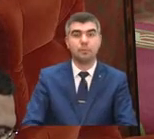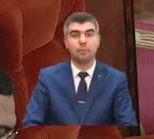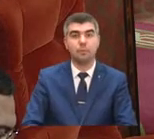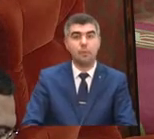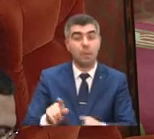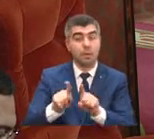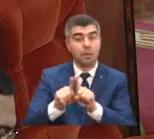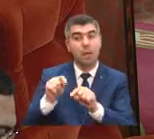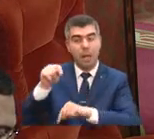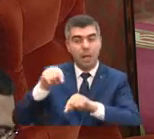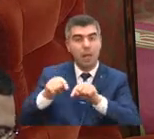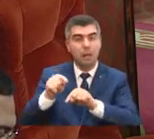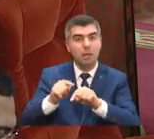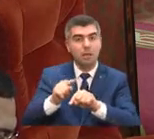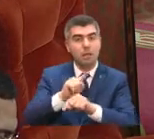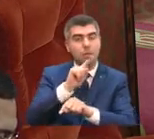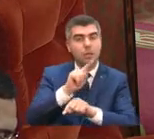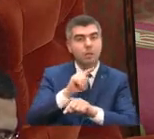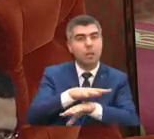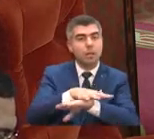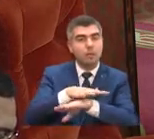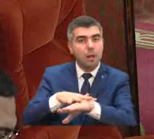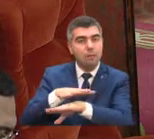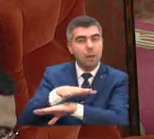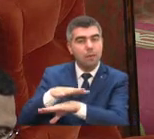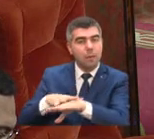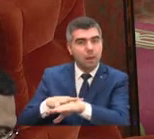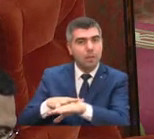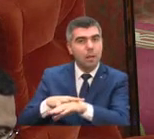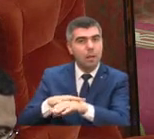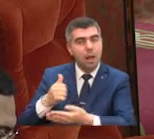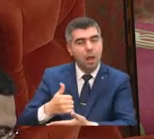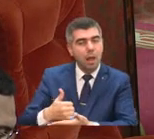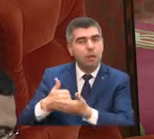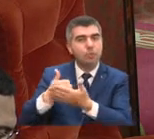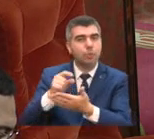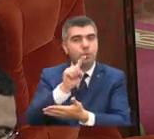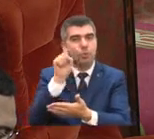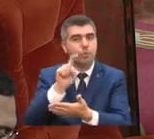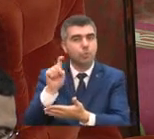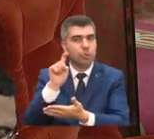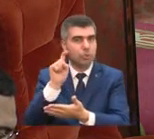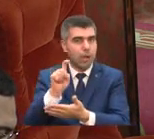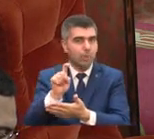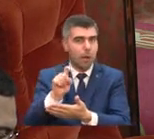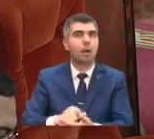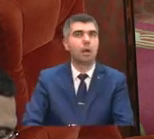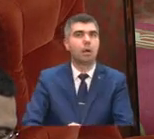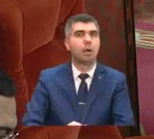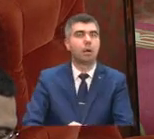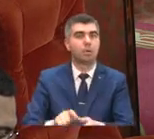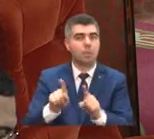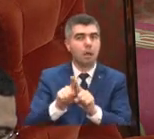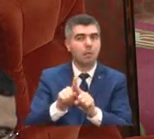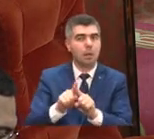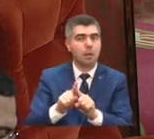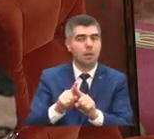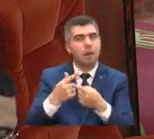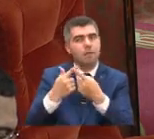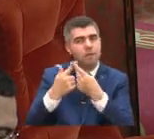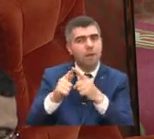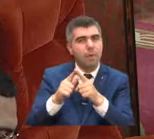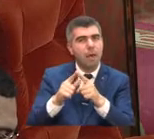بعض الجهات في التعامل ديالها مع الجماعات الترابيه هي كتدخل بطريقه مباشره في عده برامج،